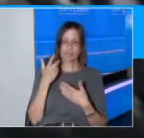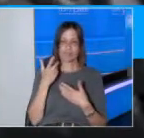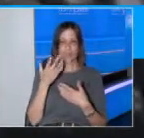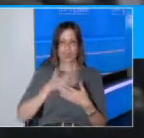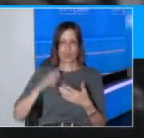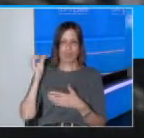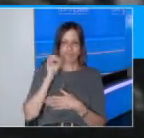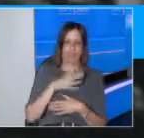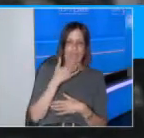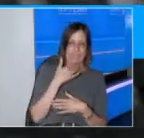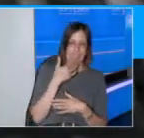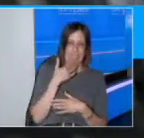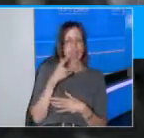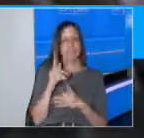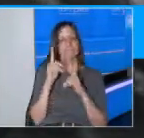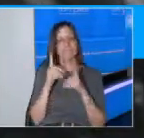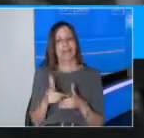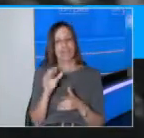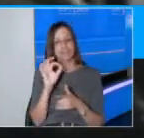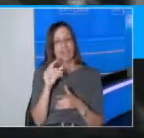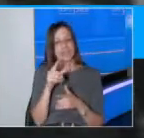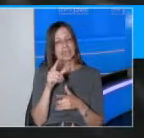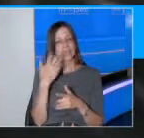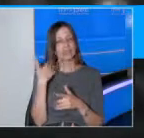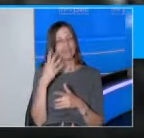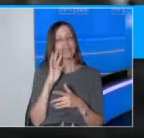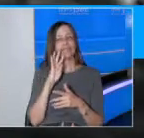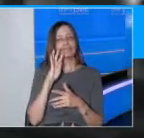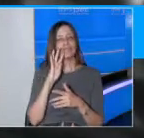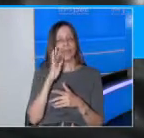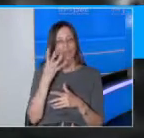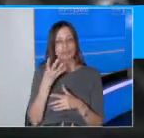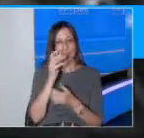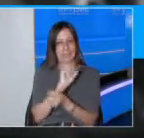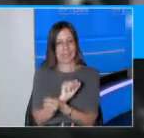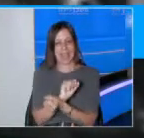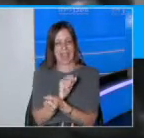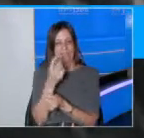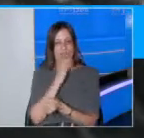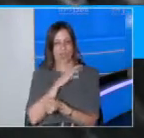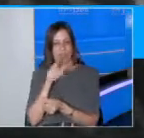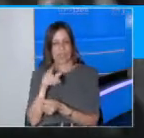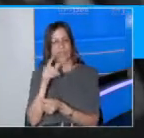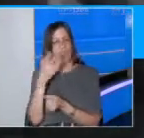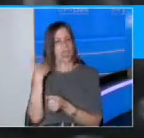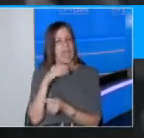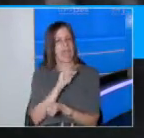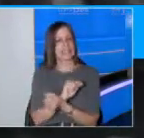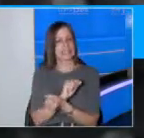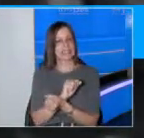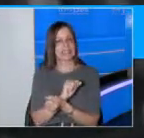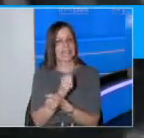לישראל. במסגרת מאבקה, היא ריצתה 4 שנות מאסר בכלא הסובייטי, ונחשבה לאסירת